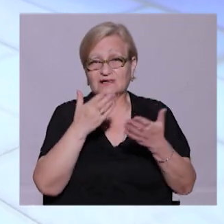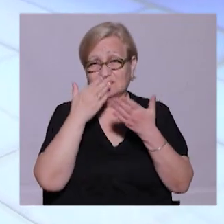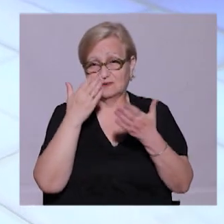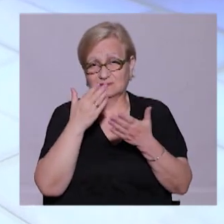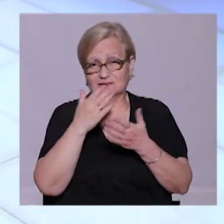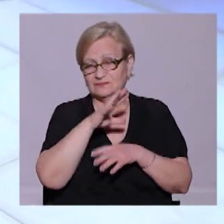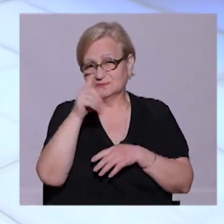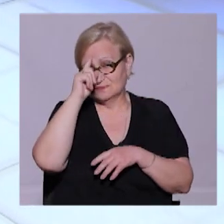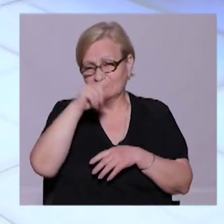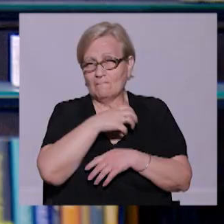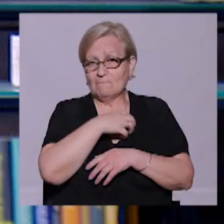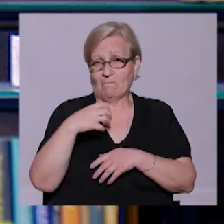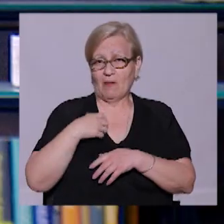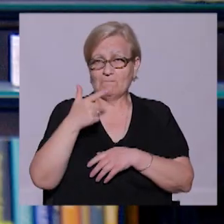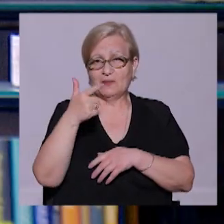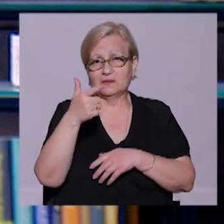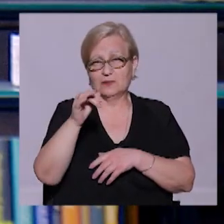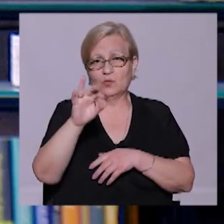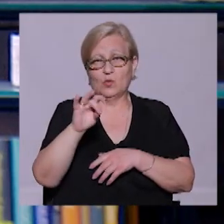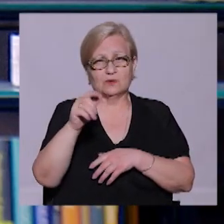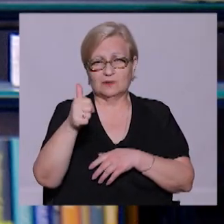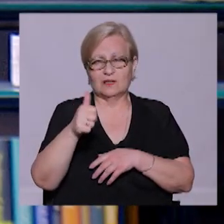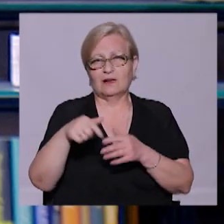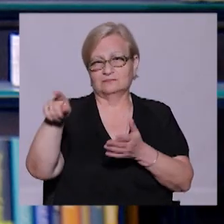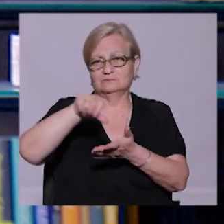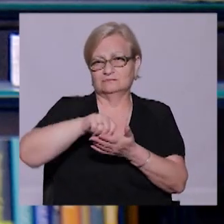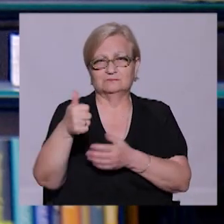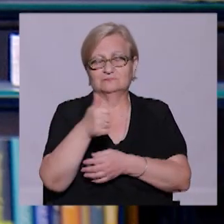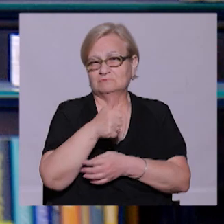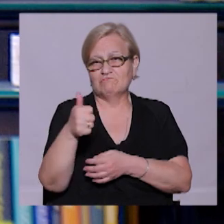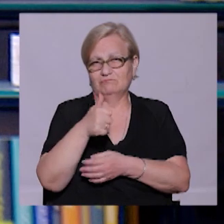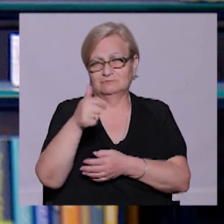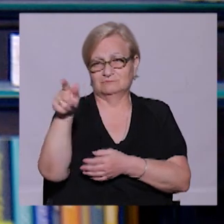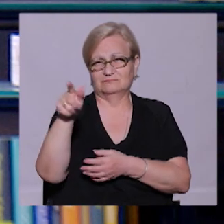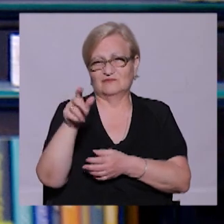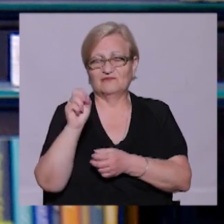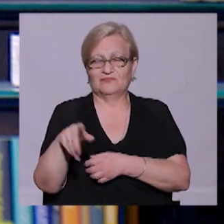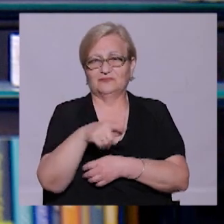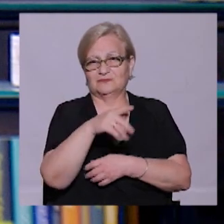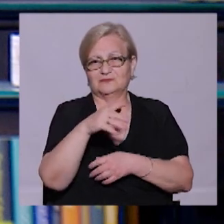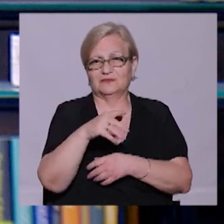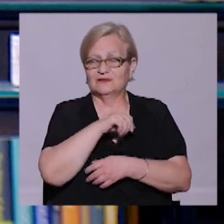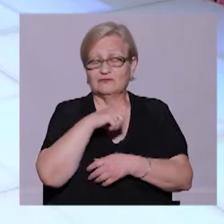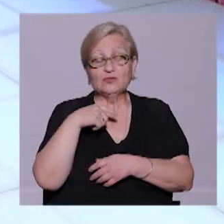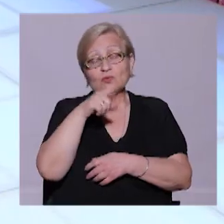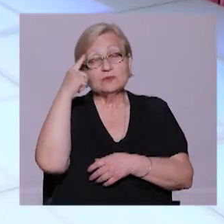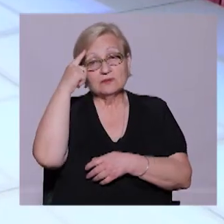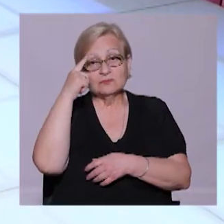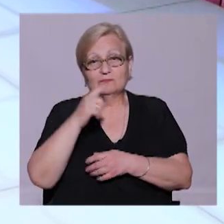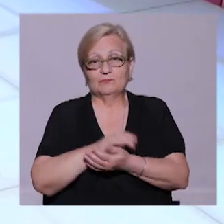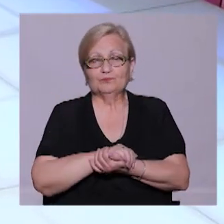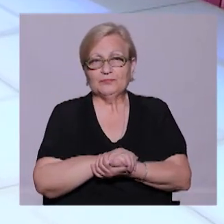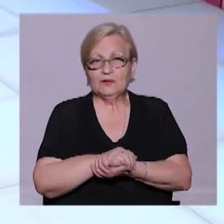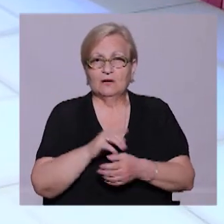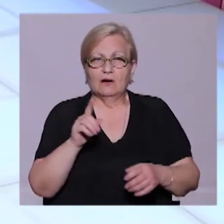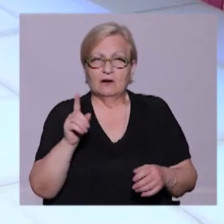გიორგის პერსონაჟი და თუ რატომ მოხდა ეს, ამაზეც მინდა თქვენ იფიქროთ და გასცეთ პასუხი. რა ქონდა